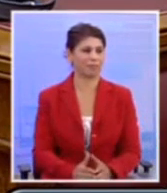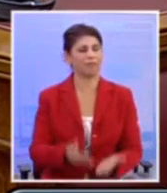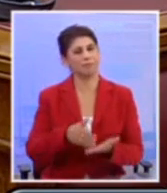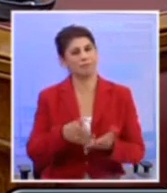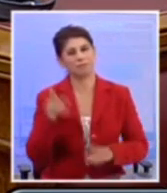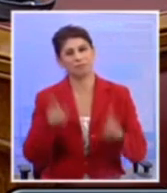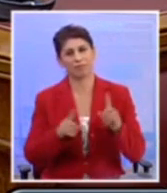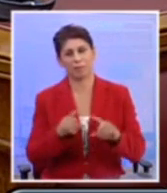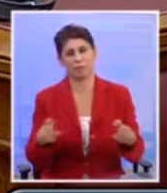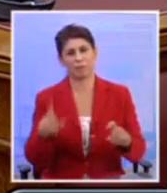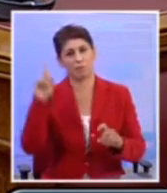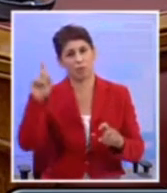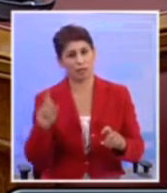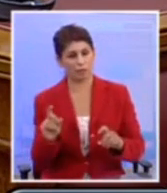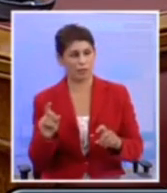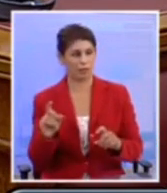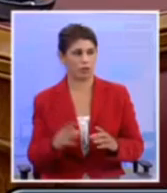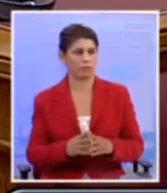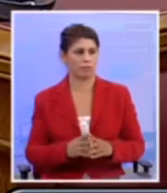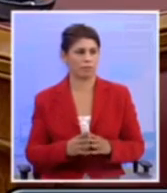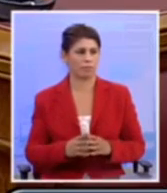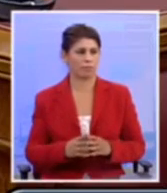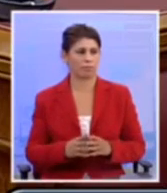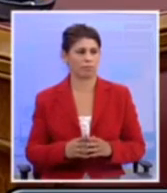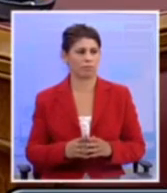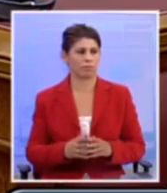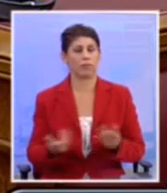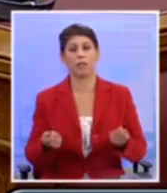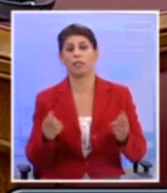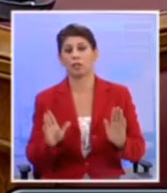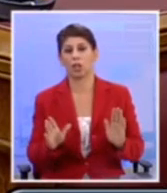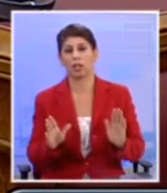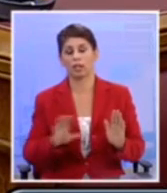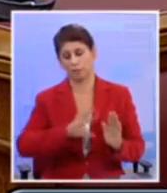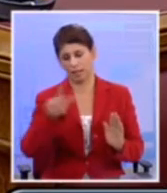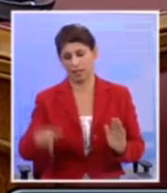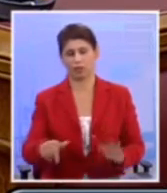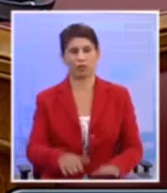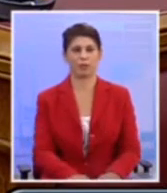διευκρινίσω ορισμένα πράγματα που ενδεχομένως δεν το έκανα μέχρι τώρα.